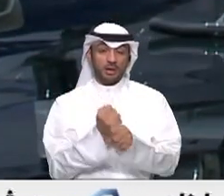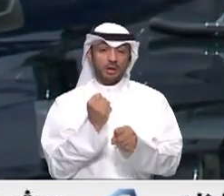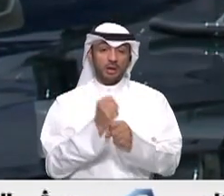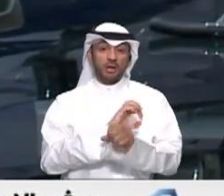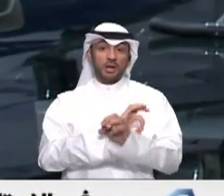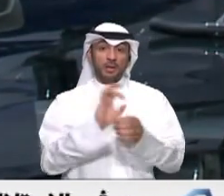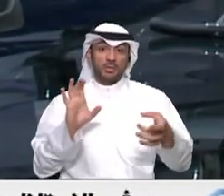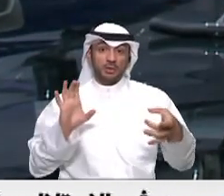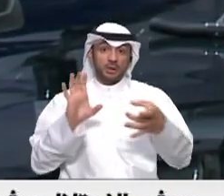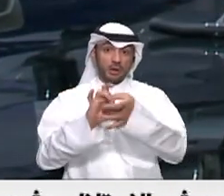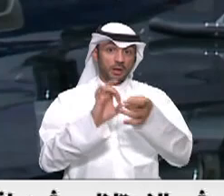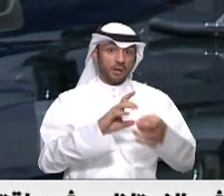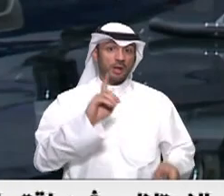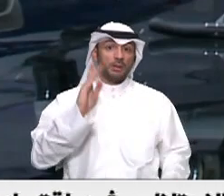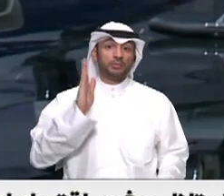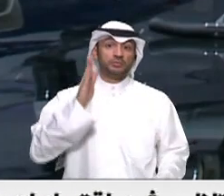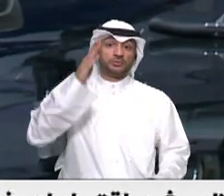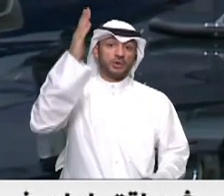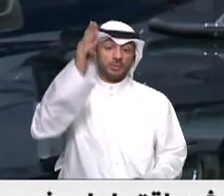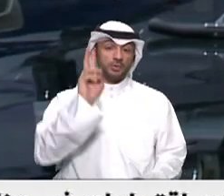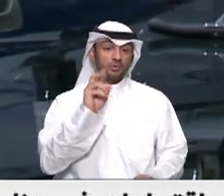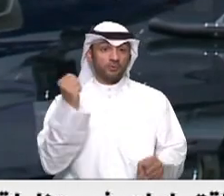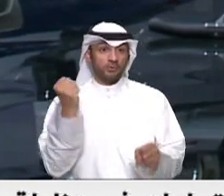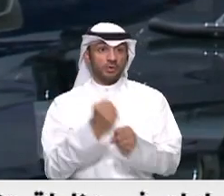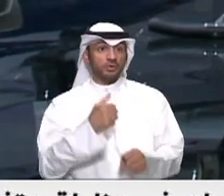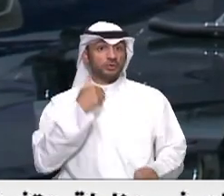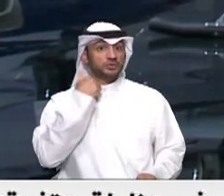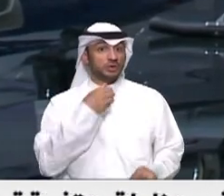اللوجستية العالمية عبر التحديثات والحلول